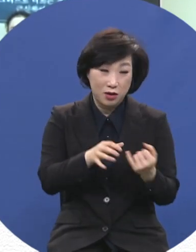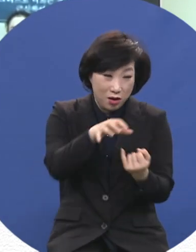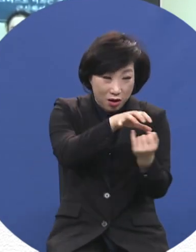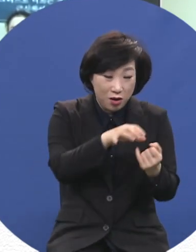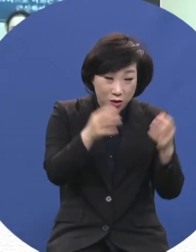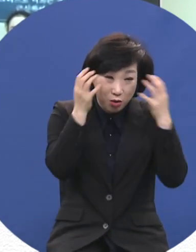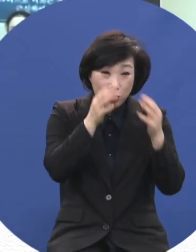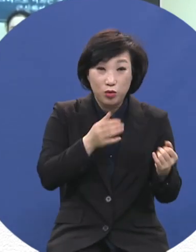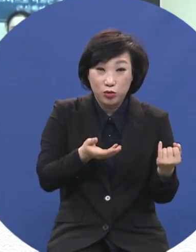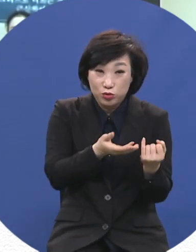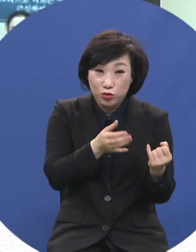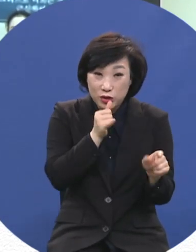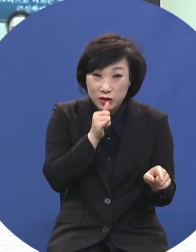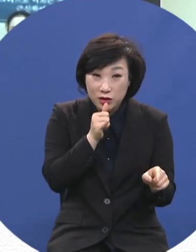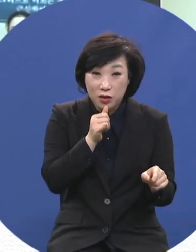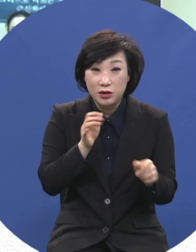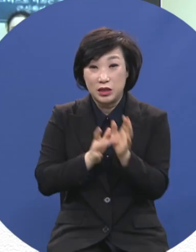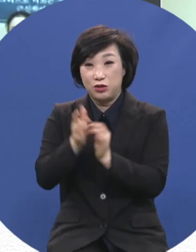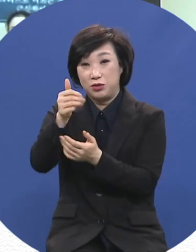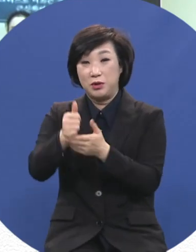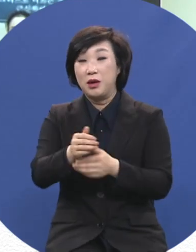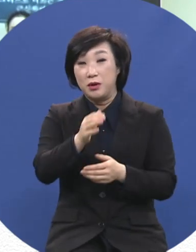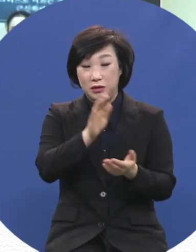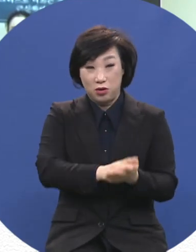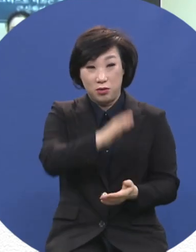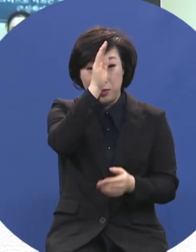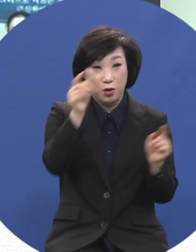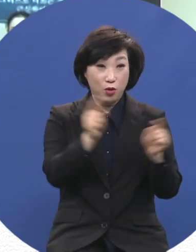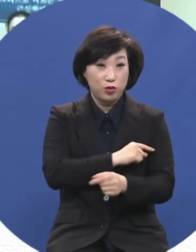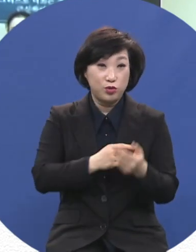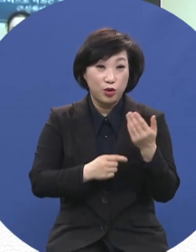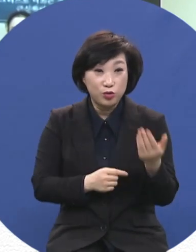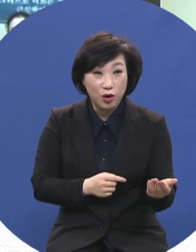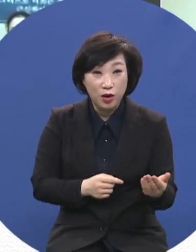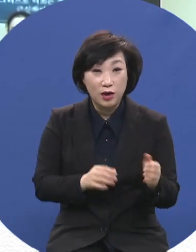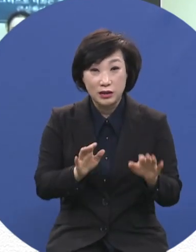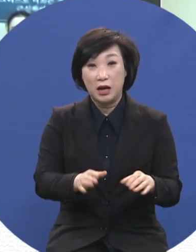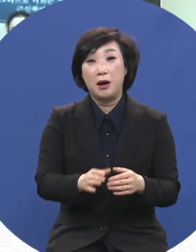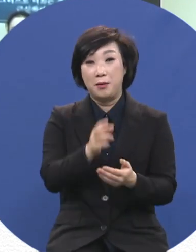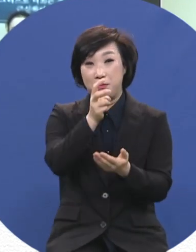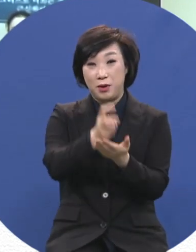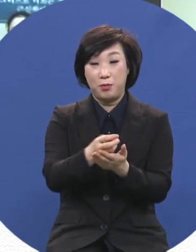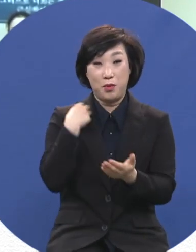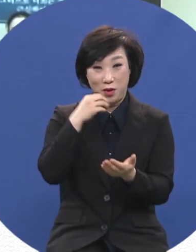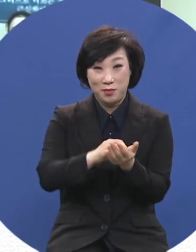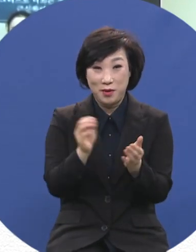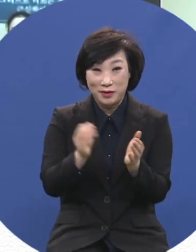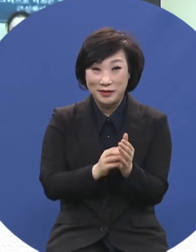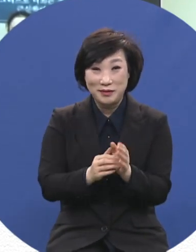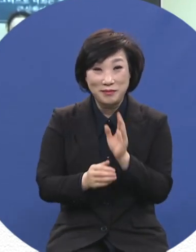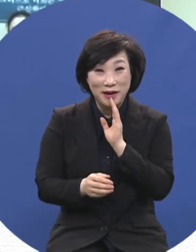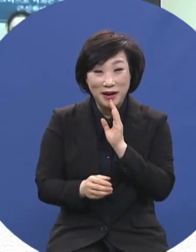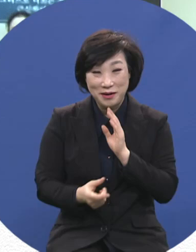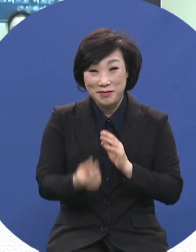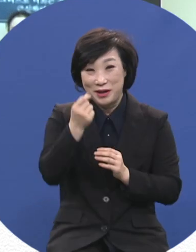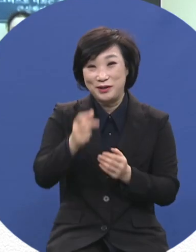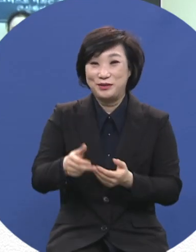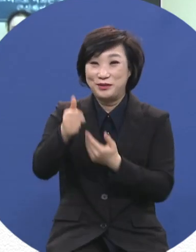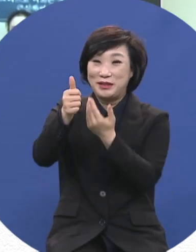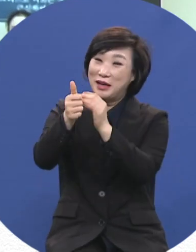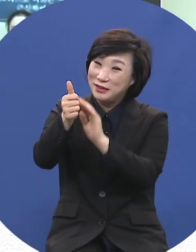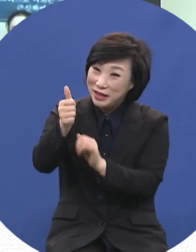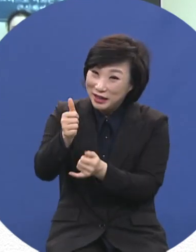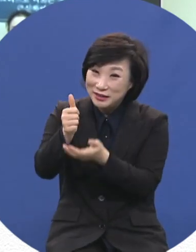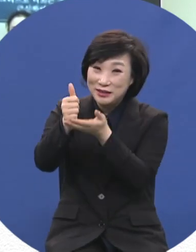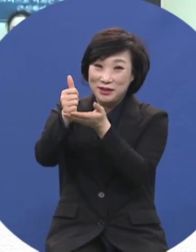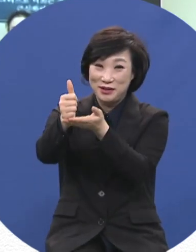고통스럽게 해요. 예수께서 고쳤어. 질서가 회복되니 바로 주님을